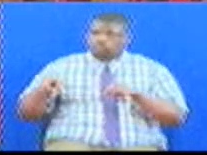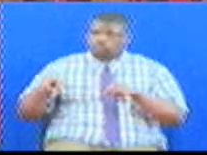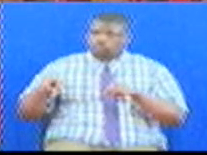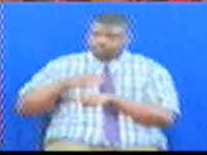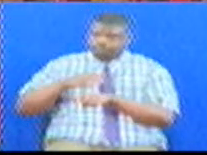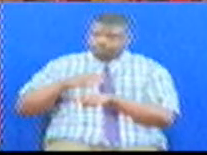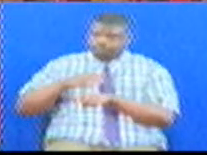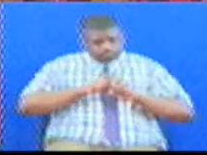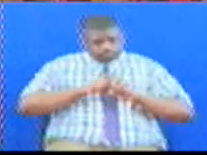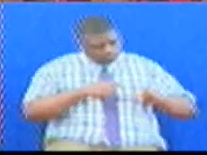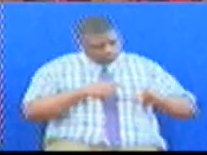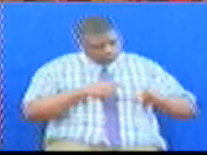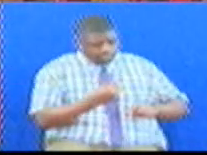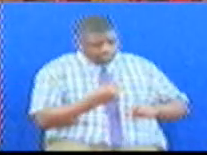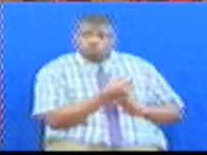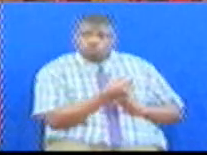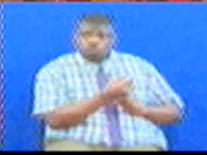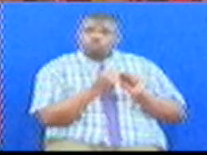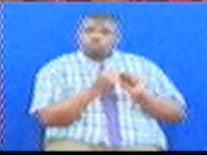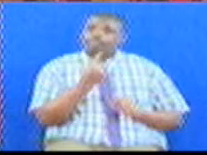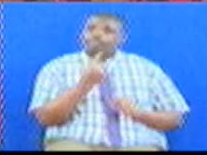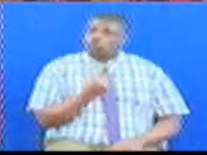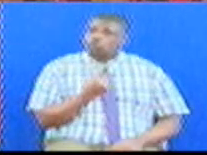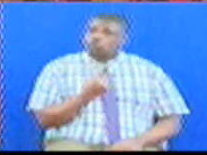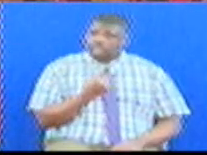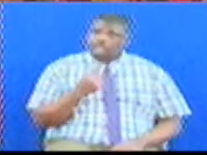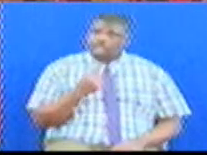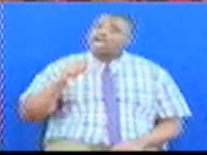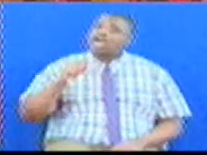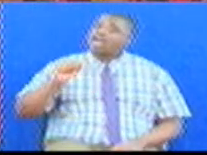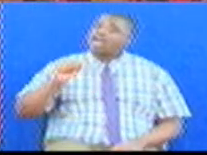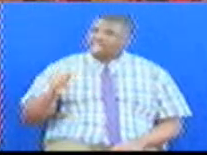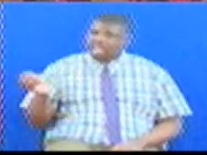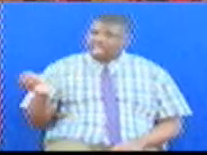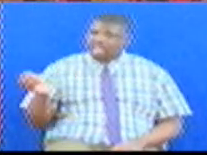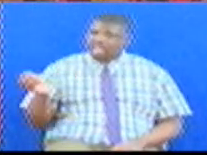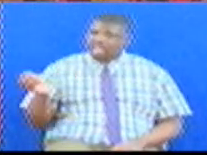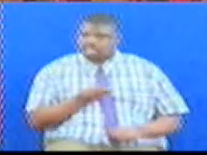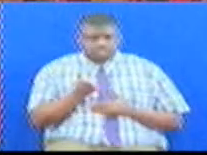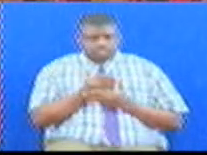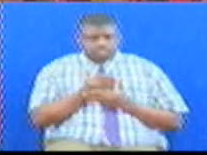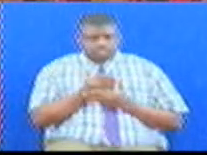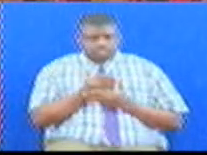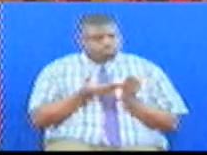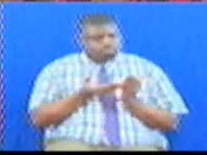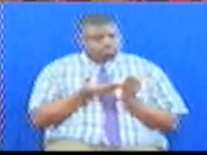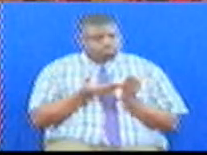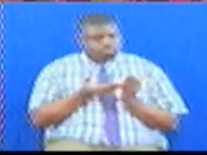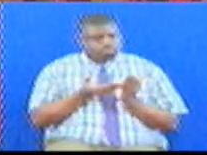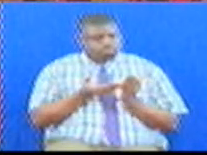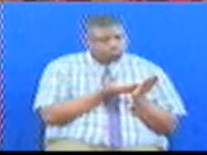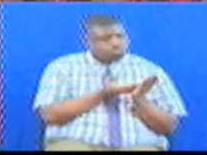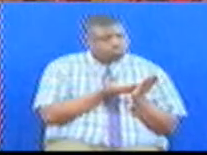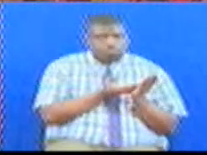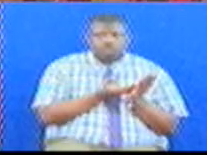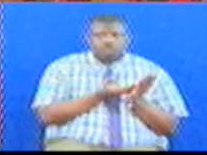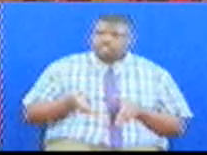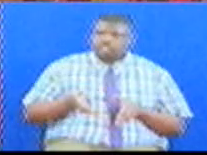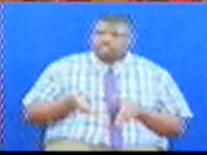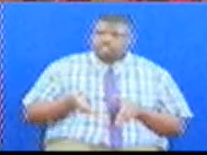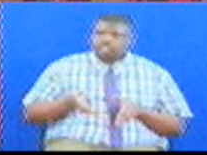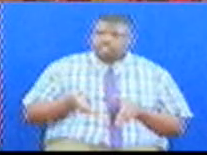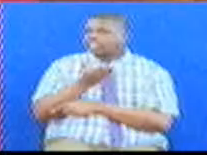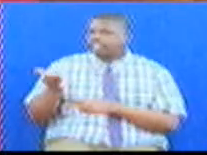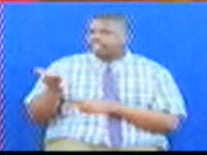cha 111 a anachokileta ambacho hakikuwa sehemu ya mswada unaofanywa marekebisho ni namna nyingine ya